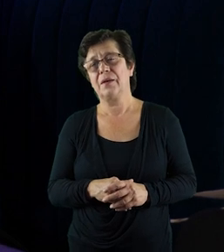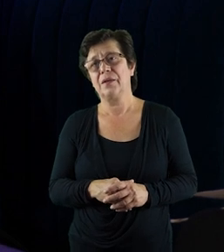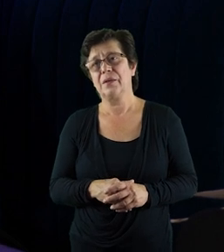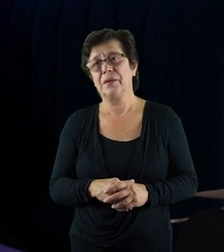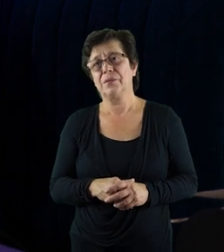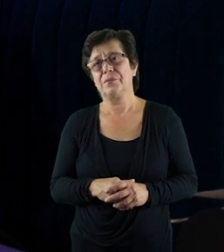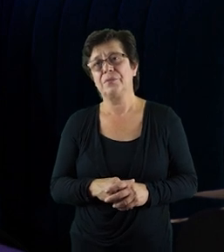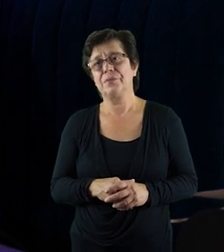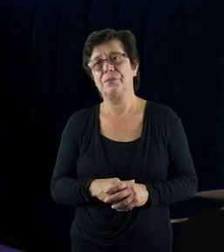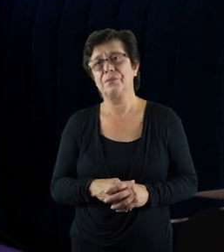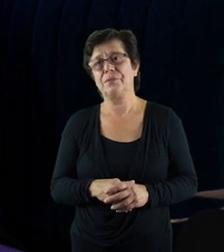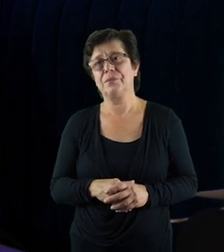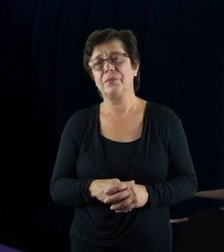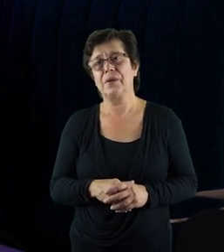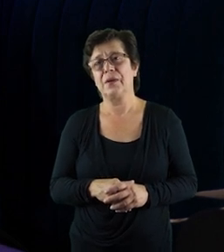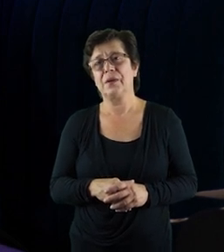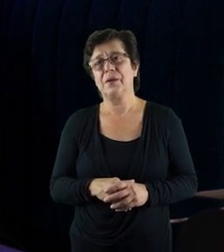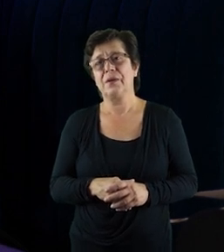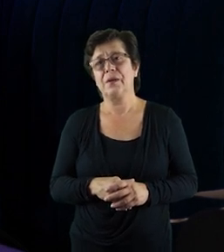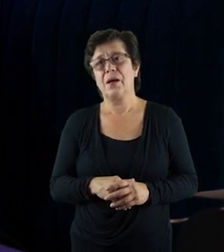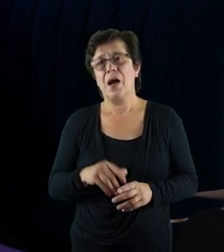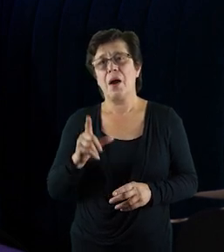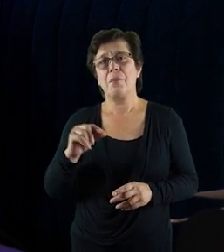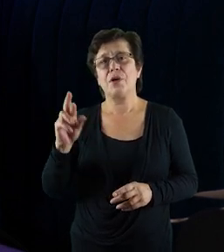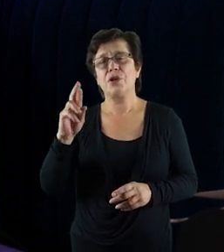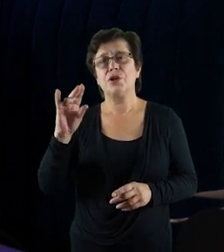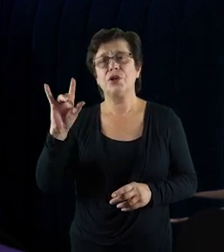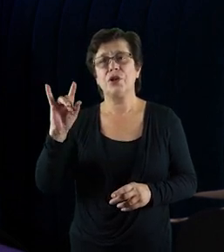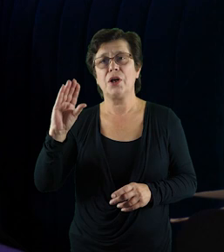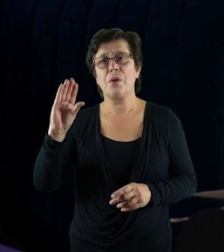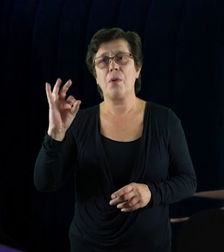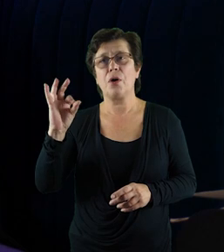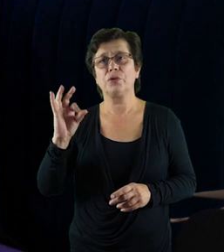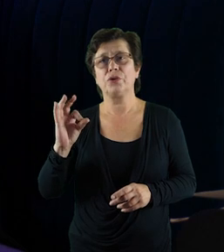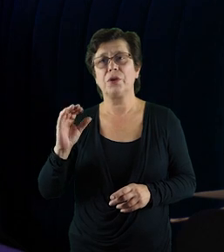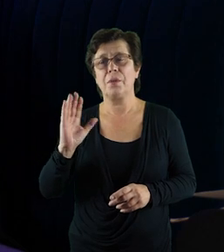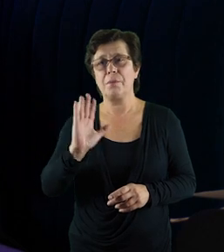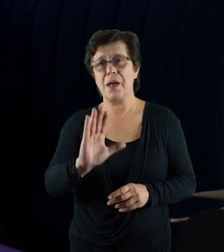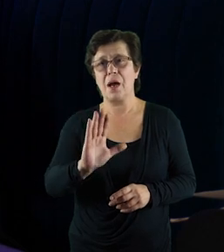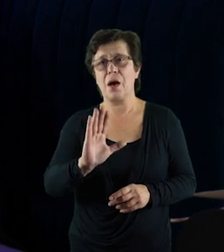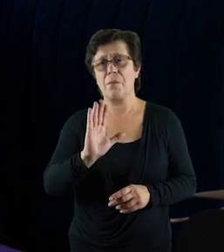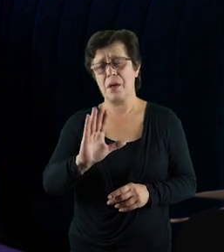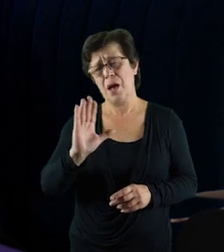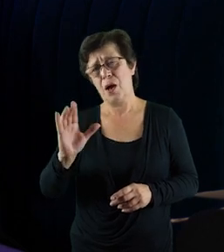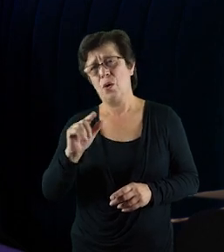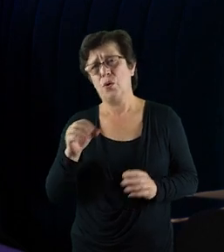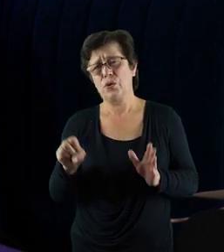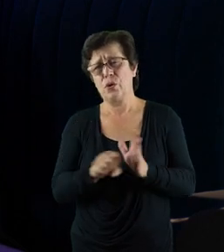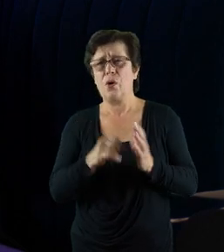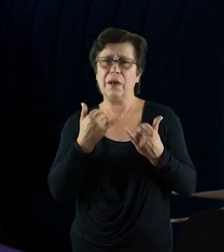wtedy relacji. Natomiast Przybosz miał do innych poetów